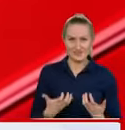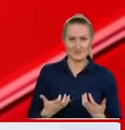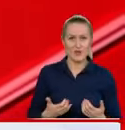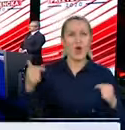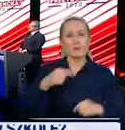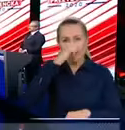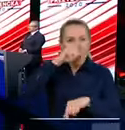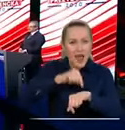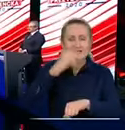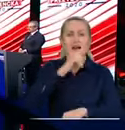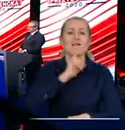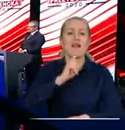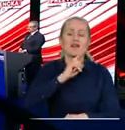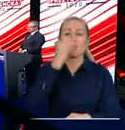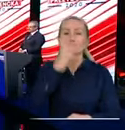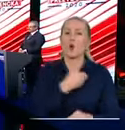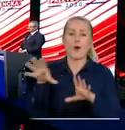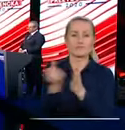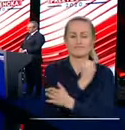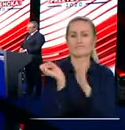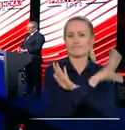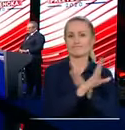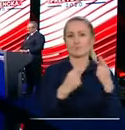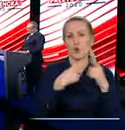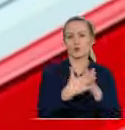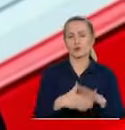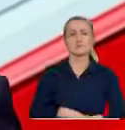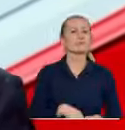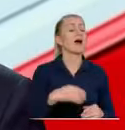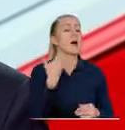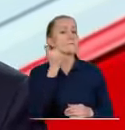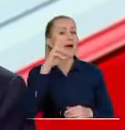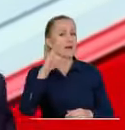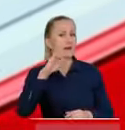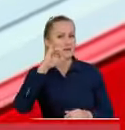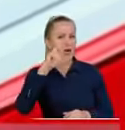lekcje religii ze szkół. Czas minął. Marek Jakubiak odpowiada. Proszę państwa,